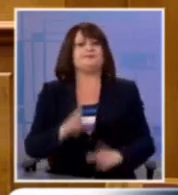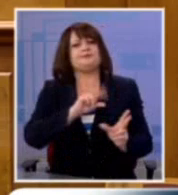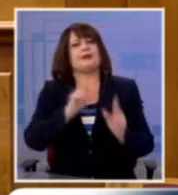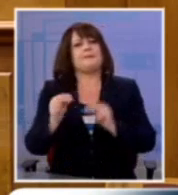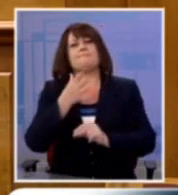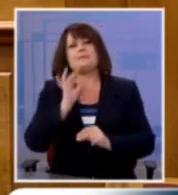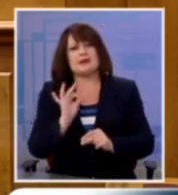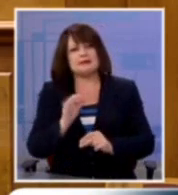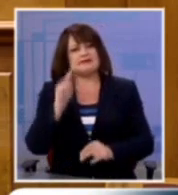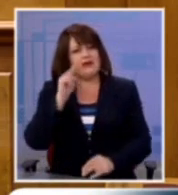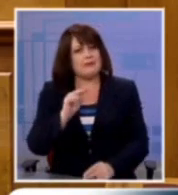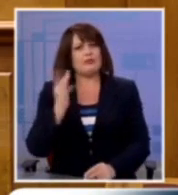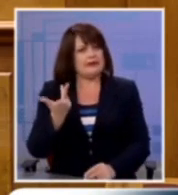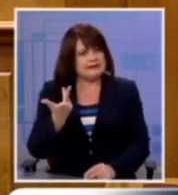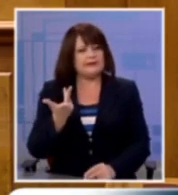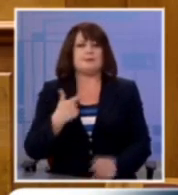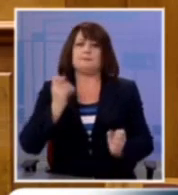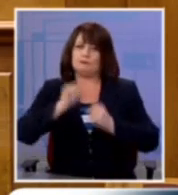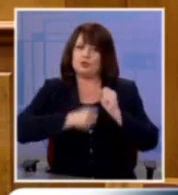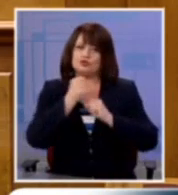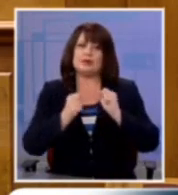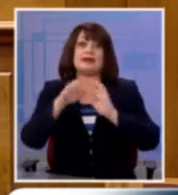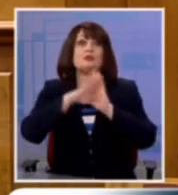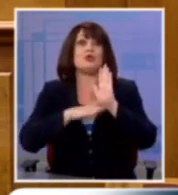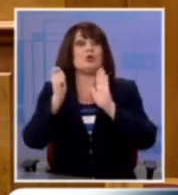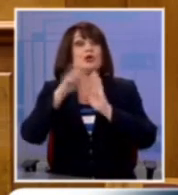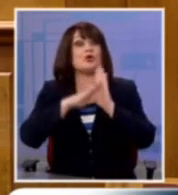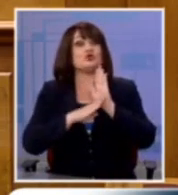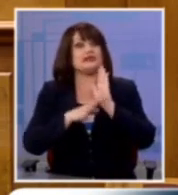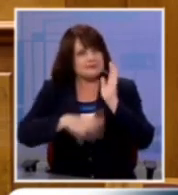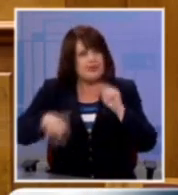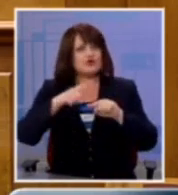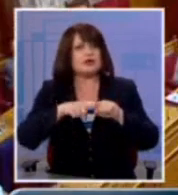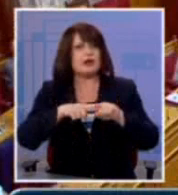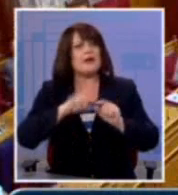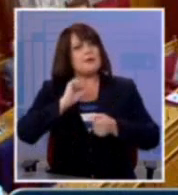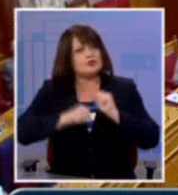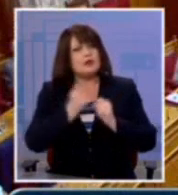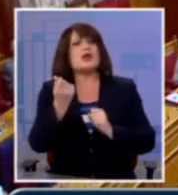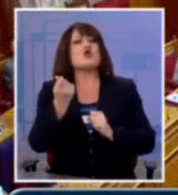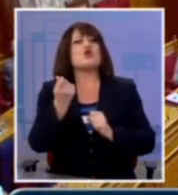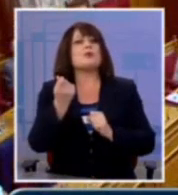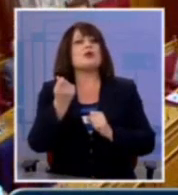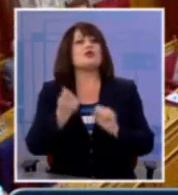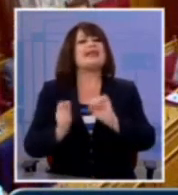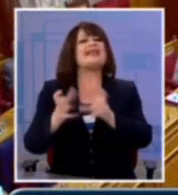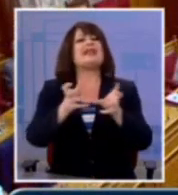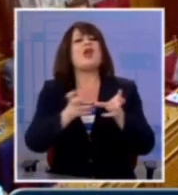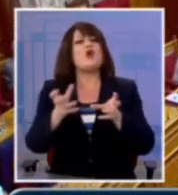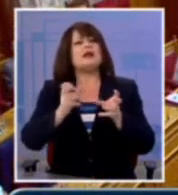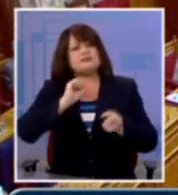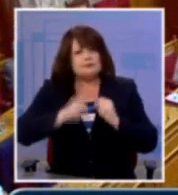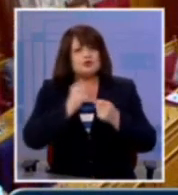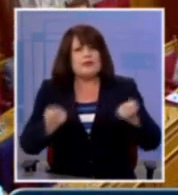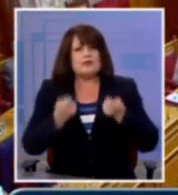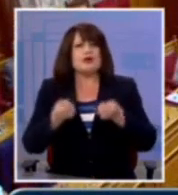αντίστοιχο βλέπει κανένας και από την προσπάθεια του συστήματος εντός Ελλάδας, οικονομικού και μηδιακού.